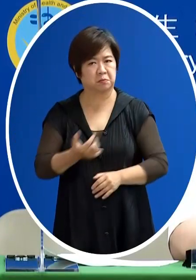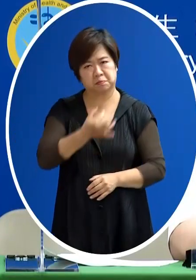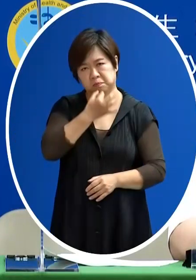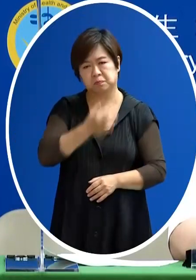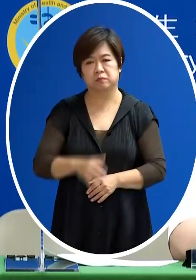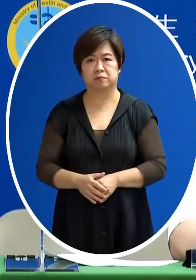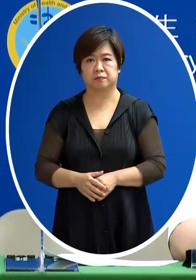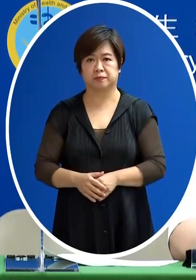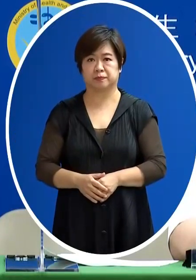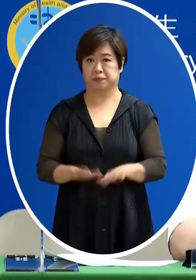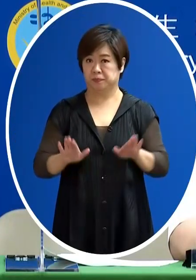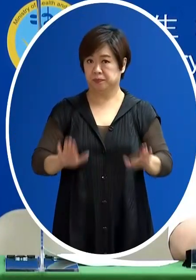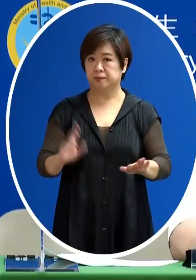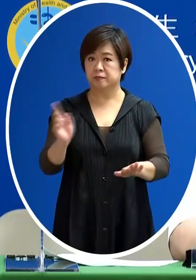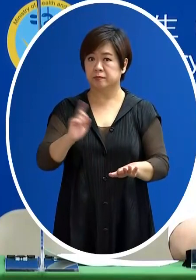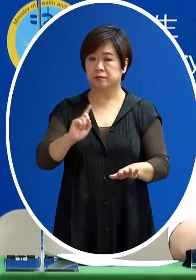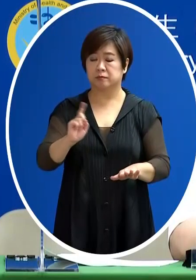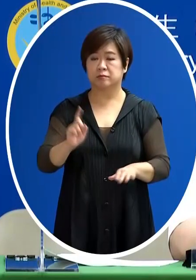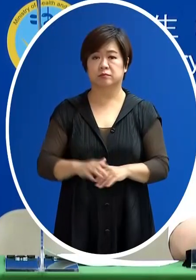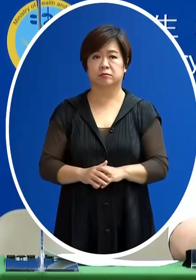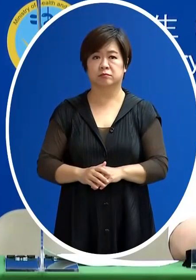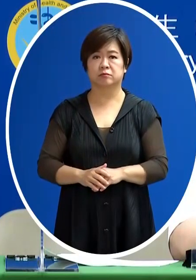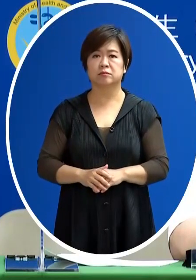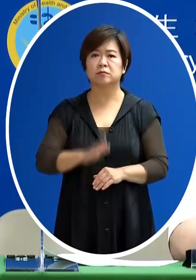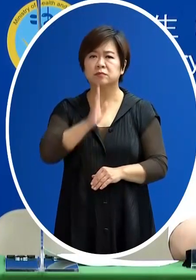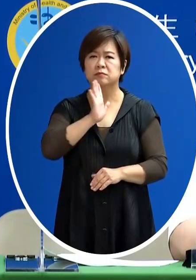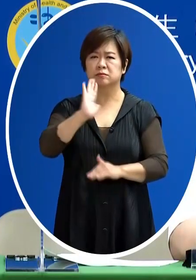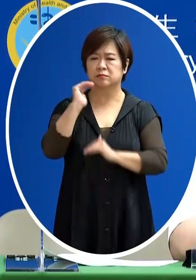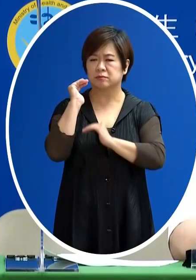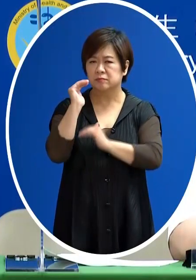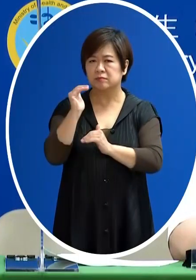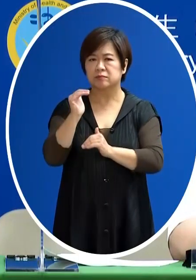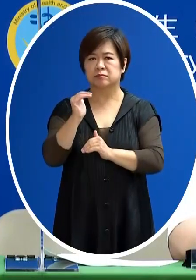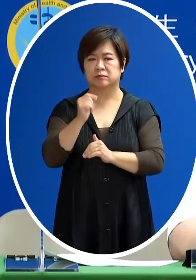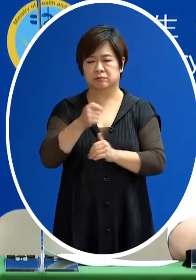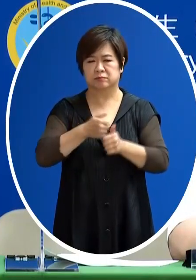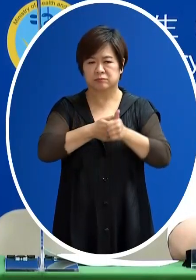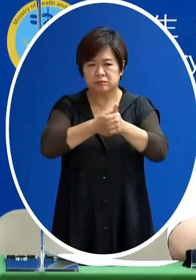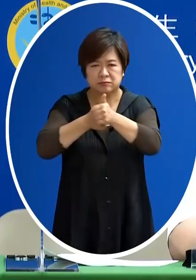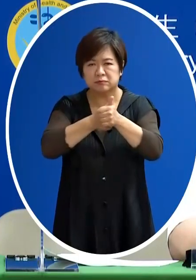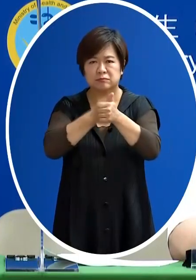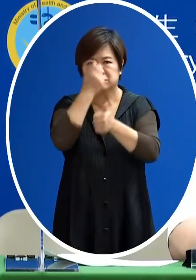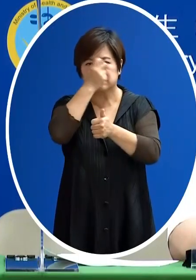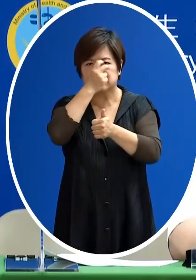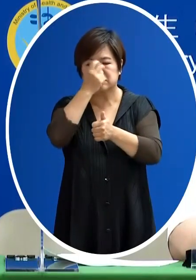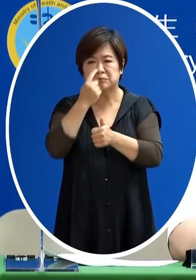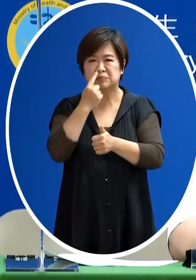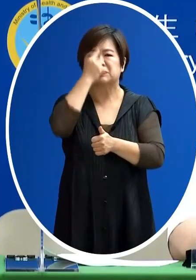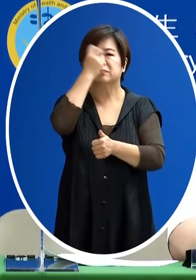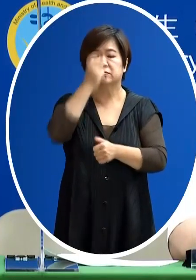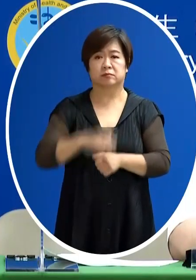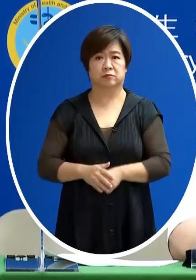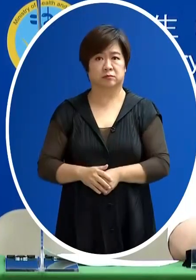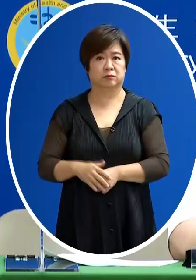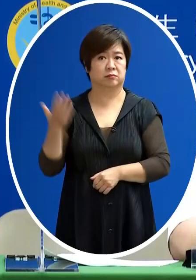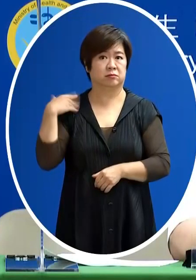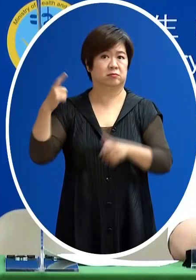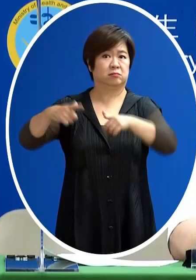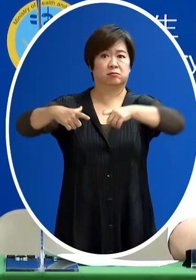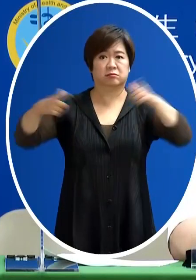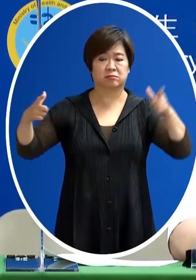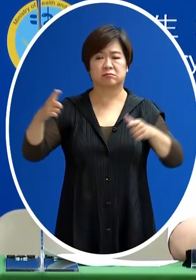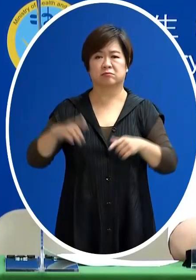段我们事实上做的监测也都是有限度的一些框列跟裁剪哦，并没有说像先前一样有大规模